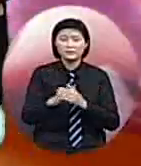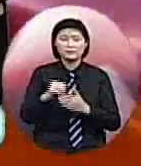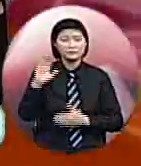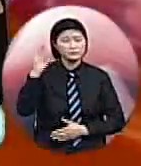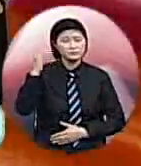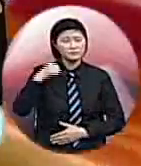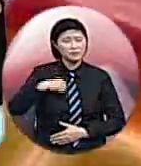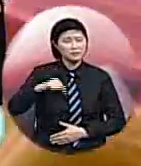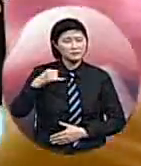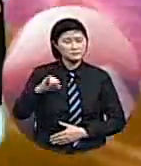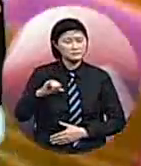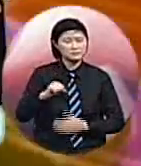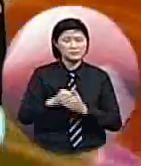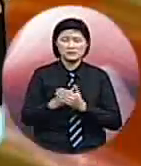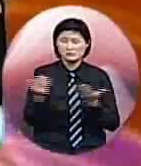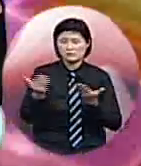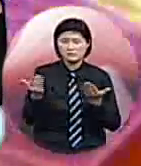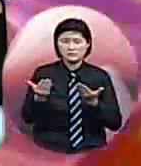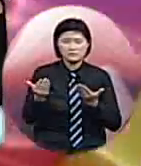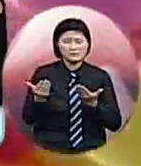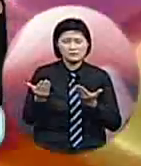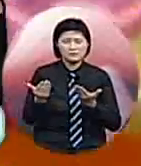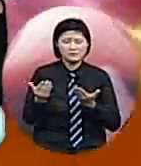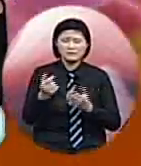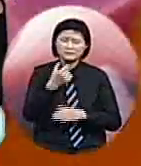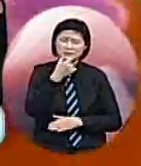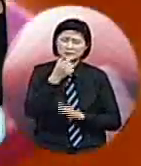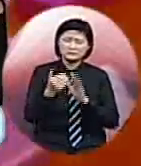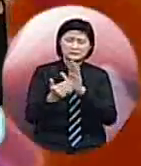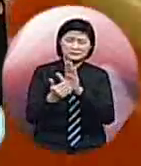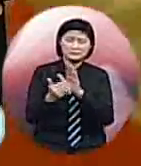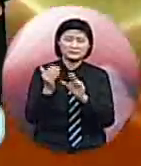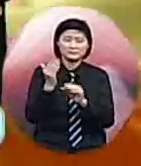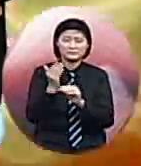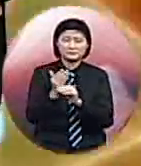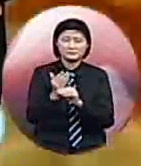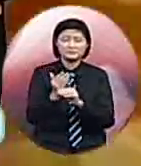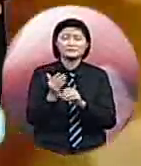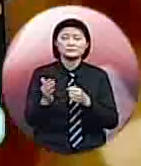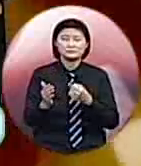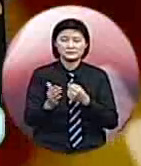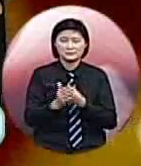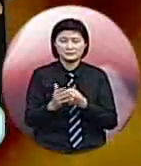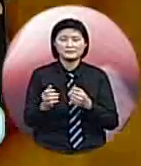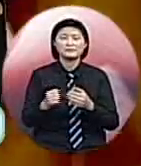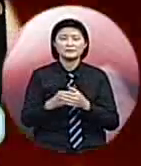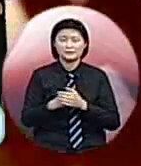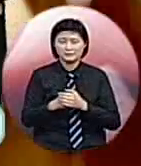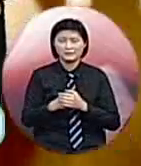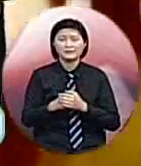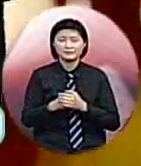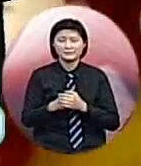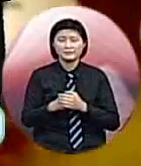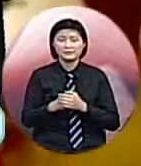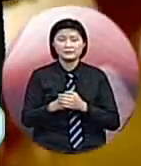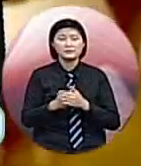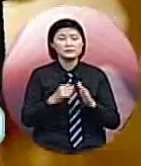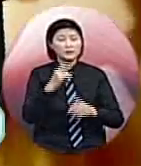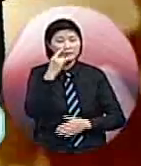또 그거를 엄마 일하는 것을 안 물러받으려고 그래요. 예. 아, 그래요? 물러받았는데요. 어쨌든. 그리고 또